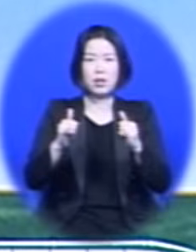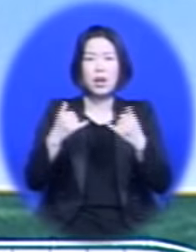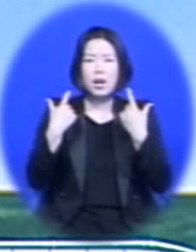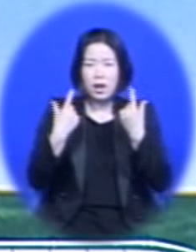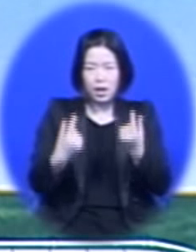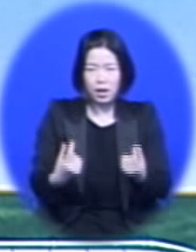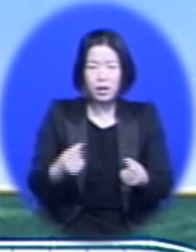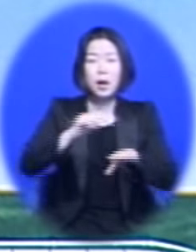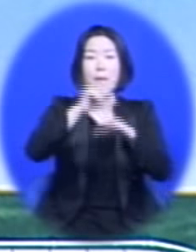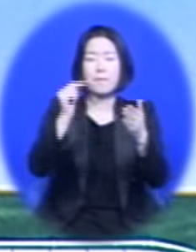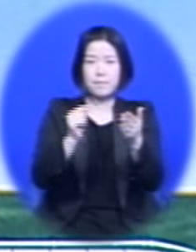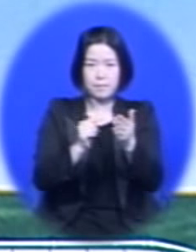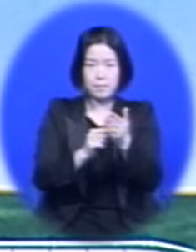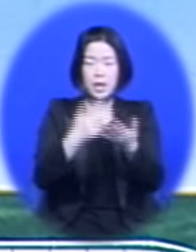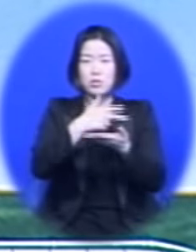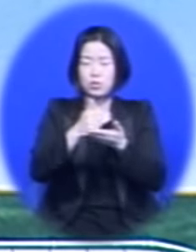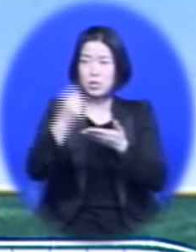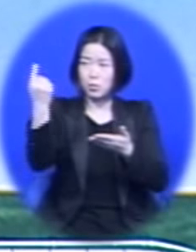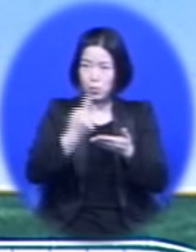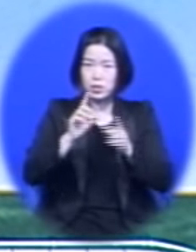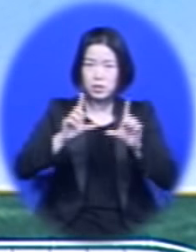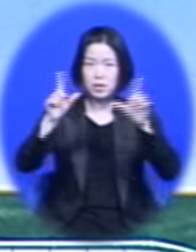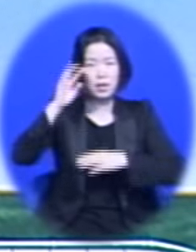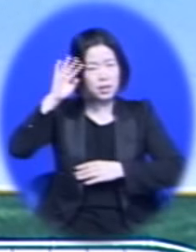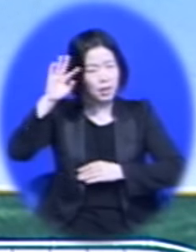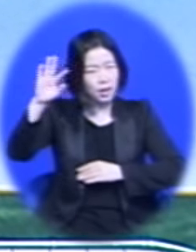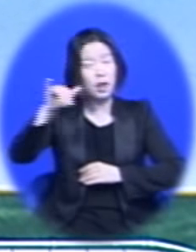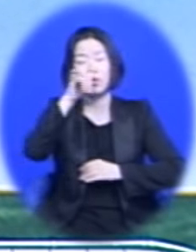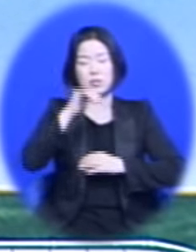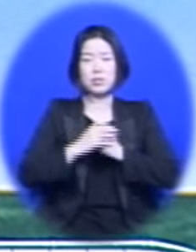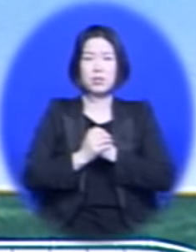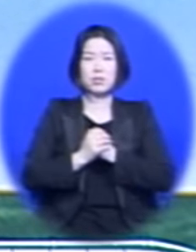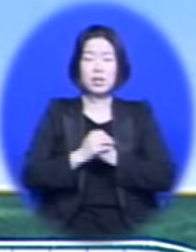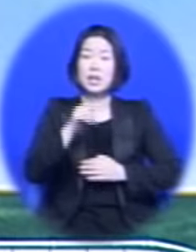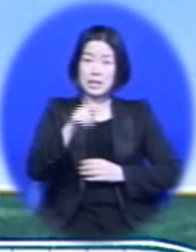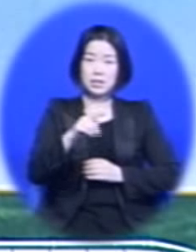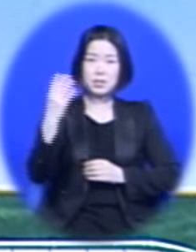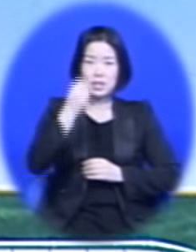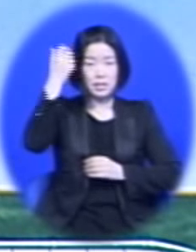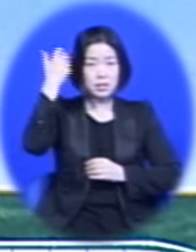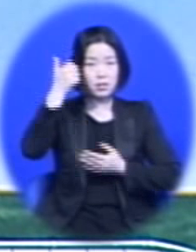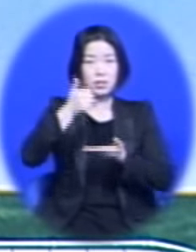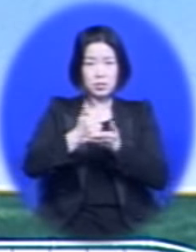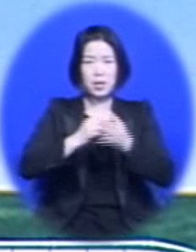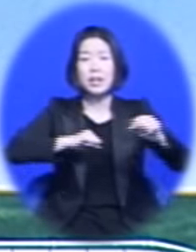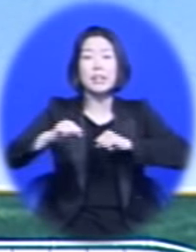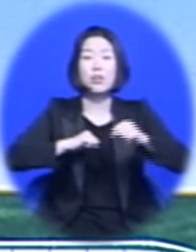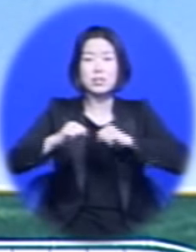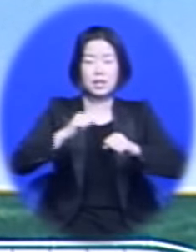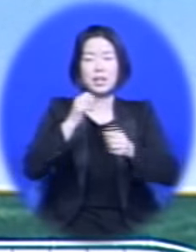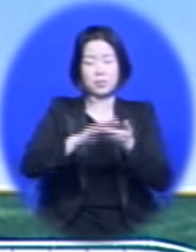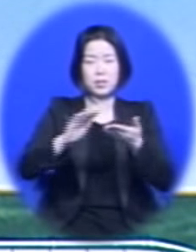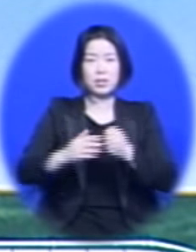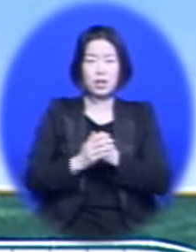마음에 주님이 오시는 날을 사모하고 있는 것입니다. 이것이 성령님의 역사입니다.